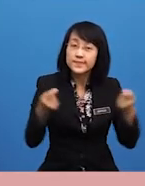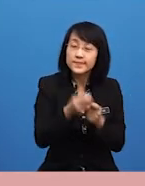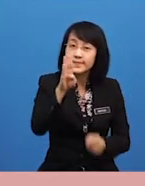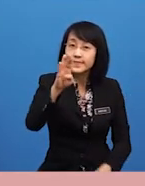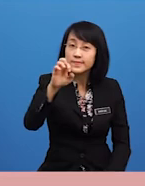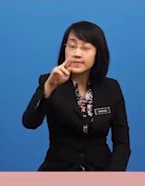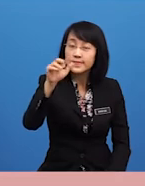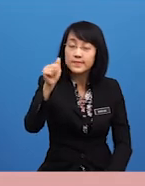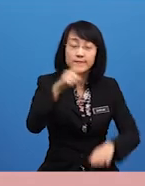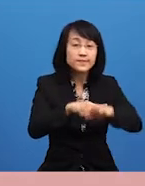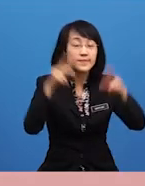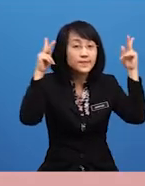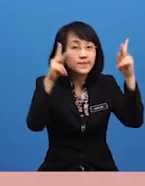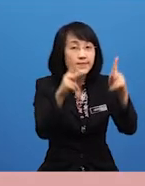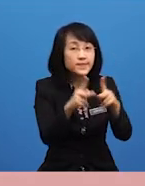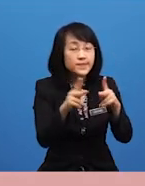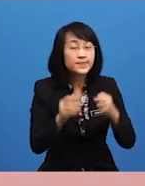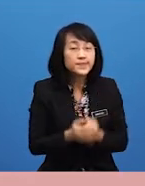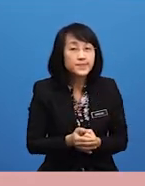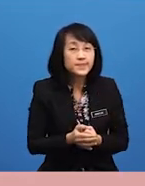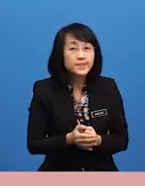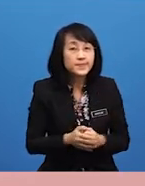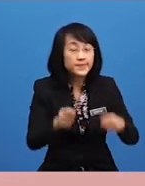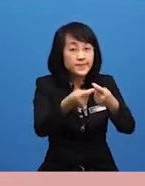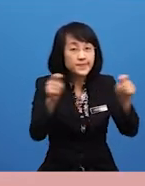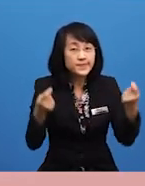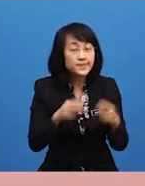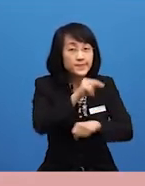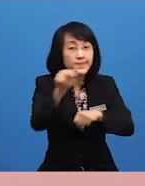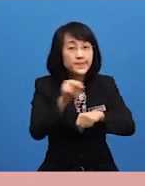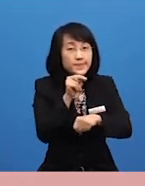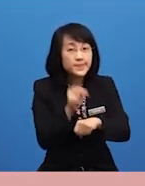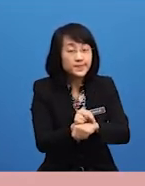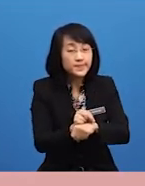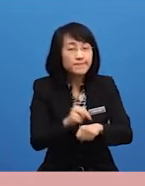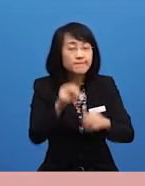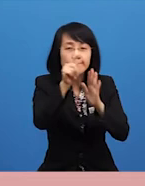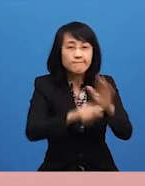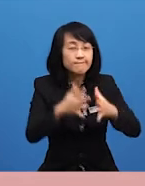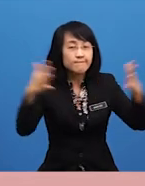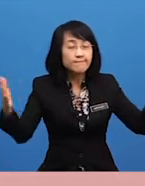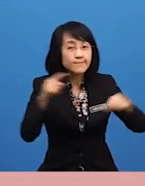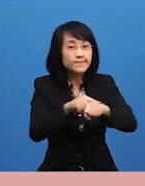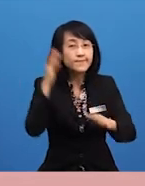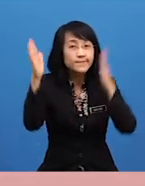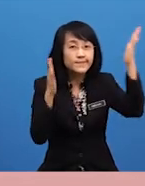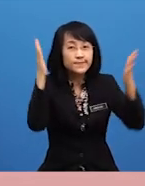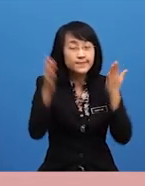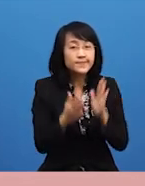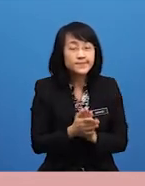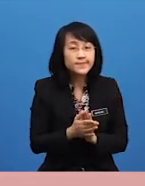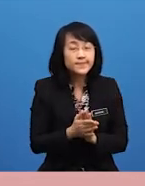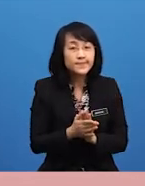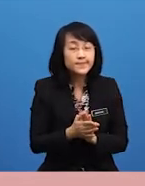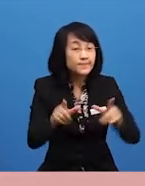di Pahang yang merupakan tasik semula jadi yang terbesar di Malaysia.